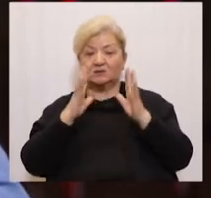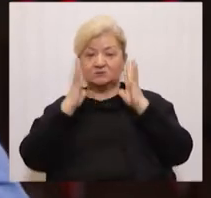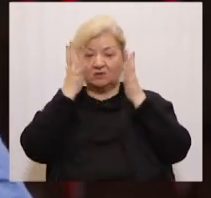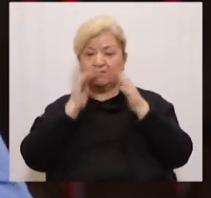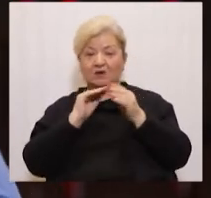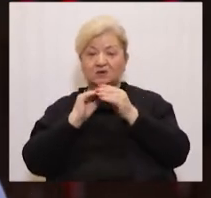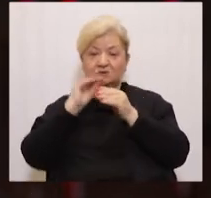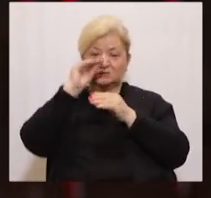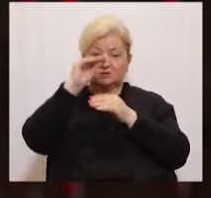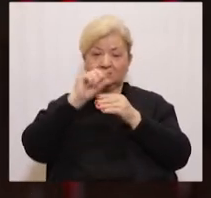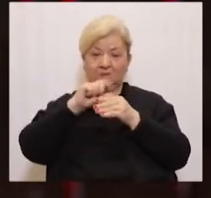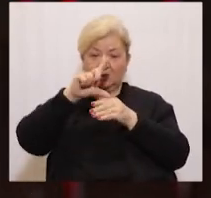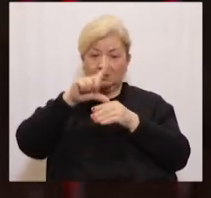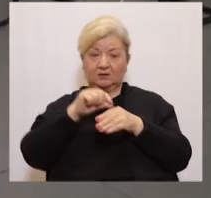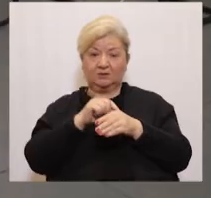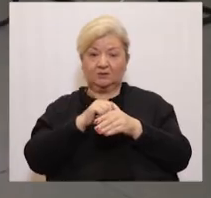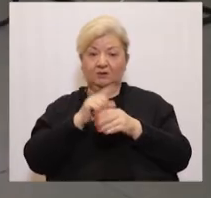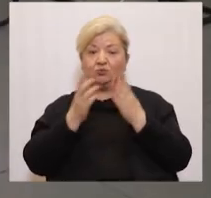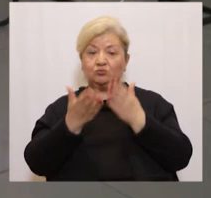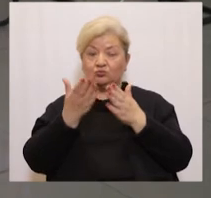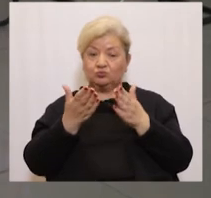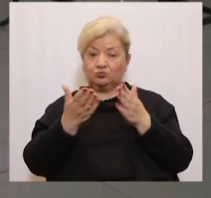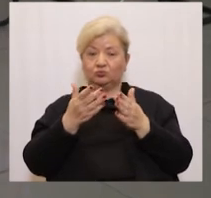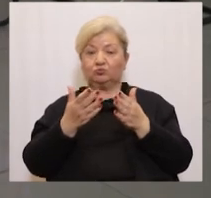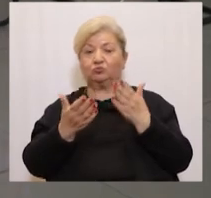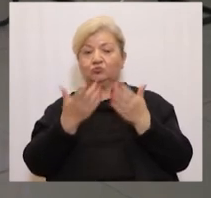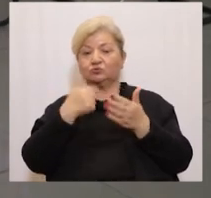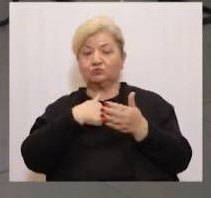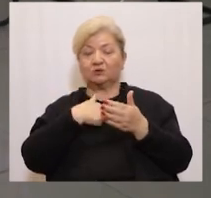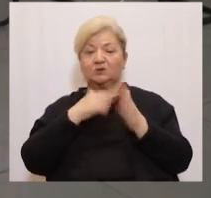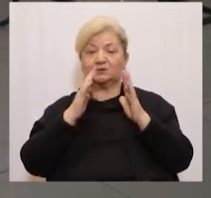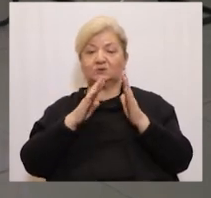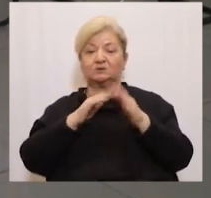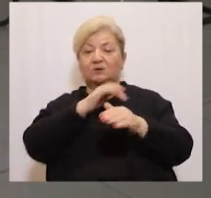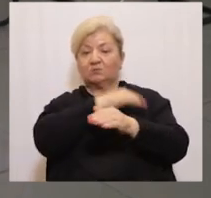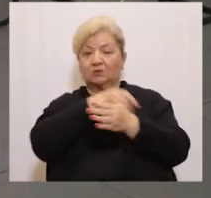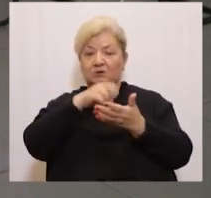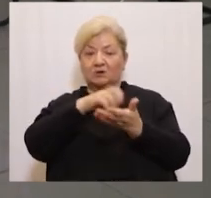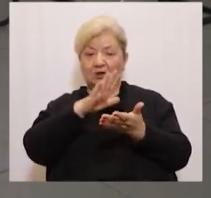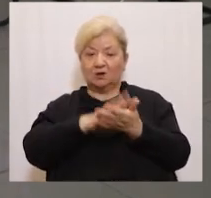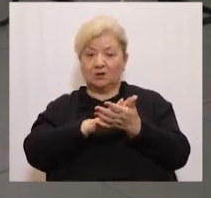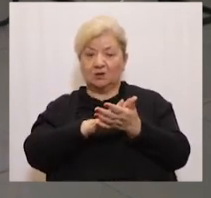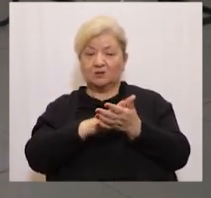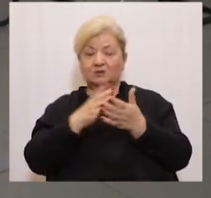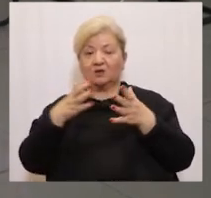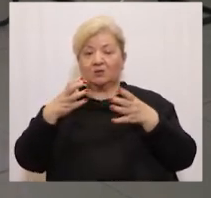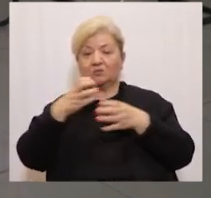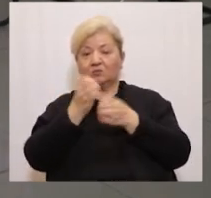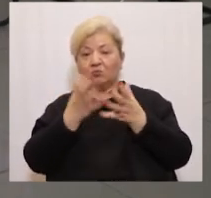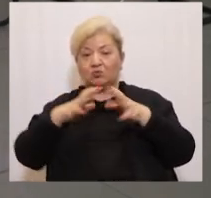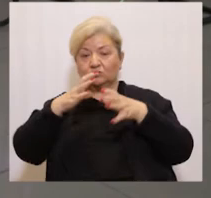იზრდება. ასევე დადგინდა, რომ თუ ჩვენ დავაფიქსირეთ ტემპერატურა და შევამცირეთ მოცულობა,